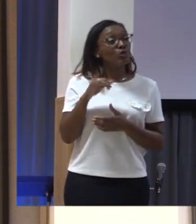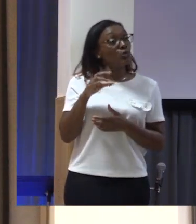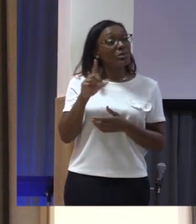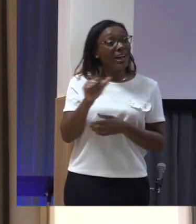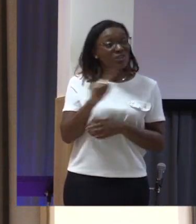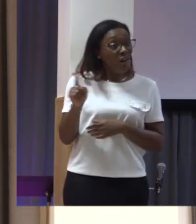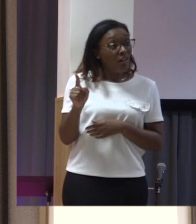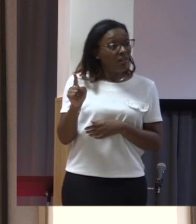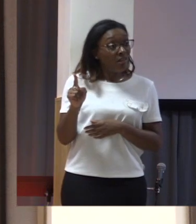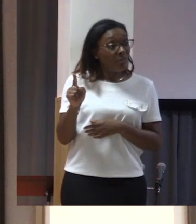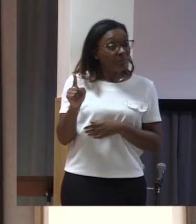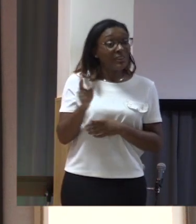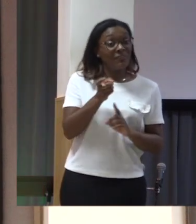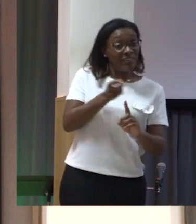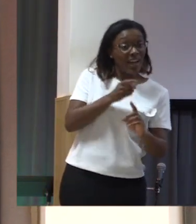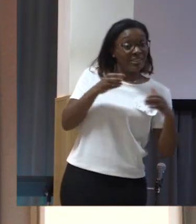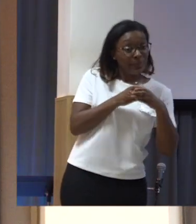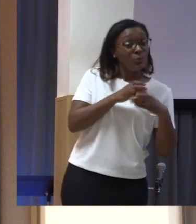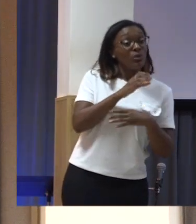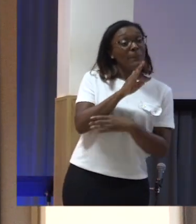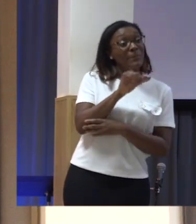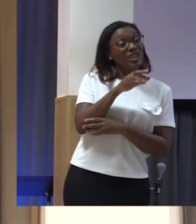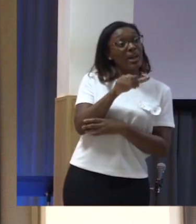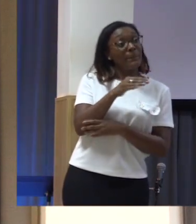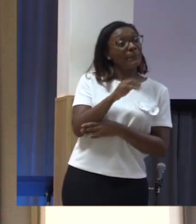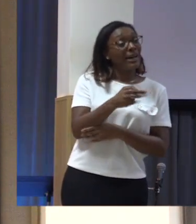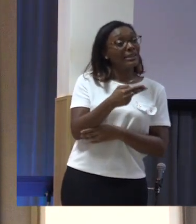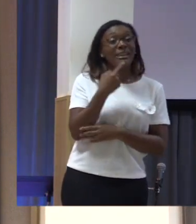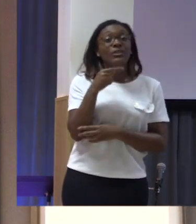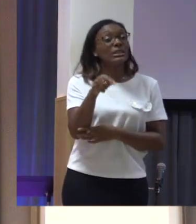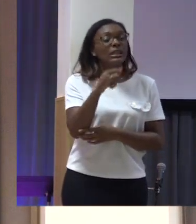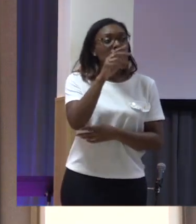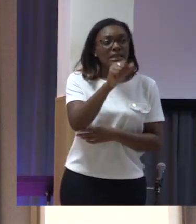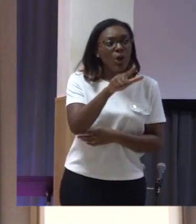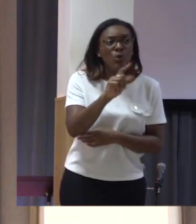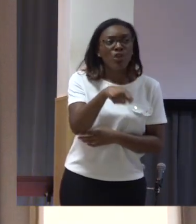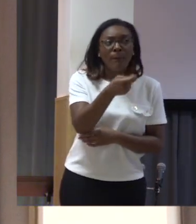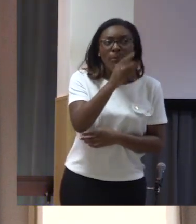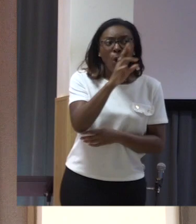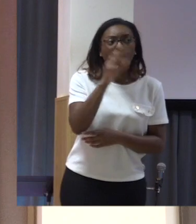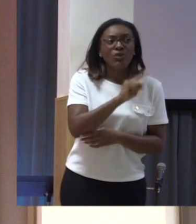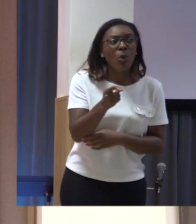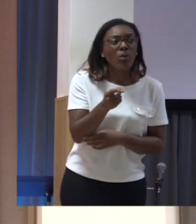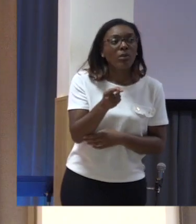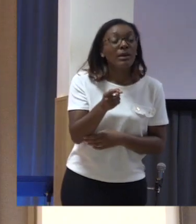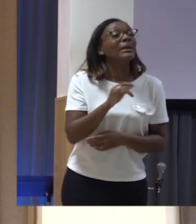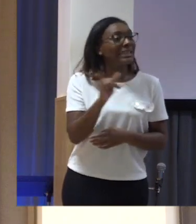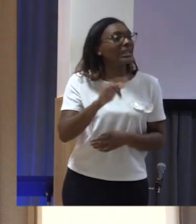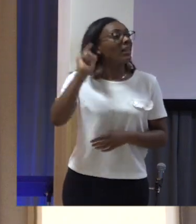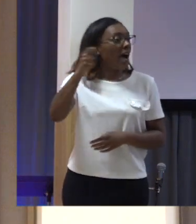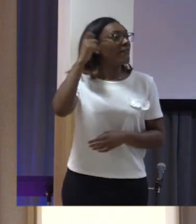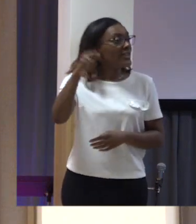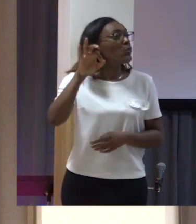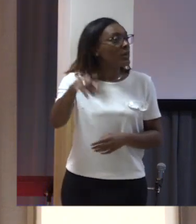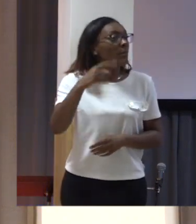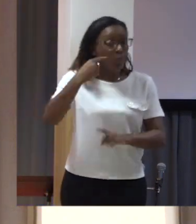accéder à la royauté. Celui qui est censé accéder à la royauté, c'est David. David qui est issu de la tribu de